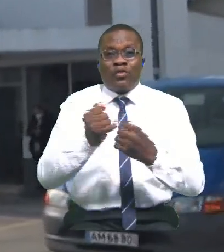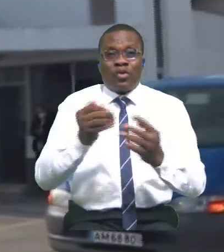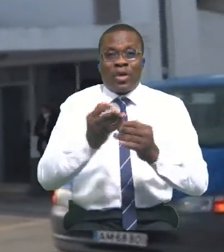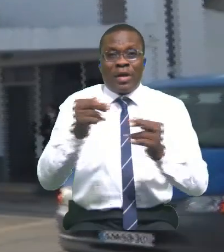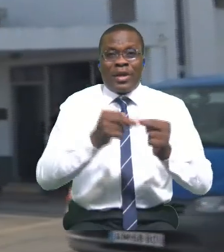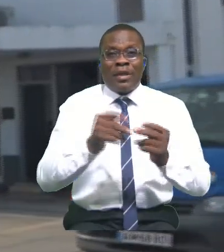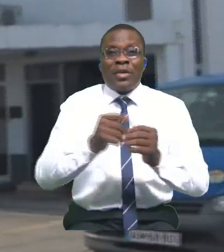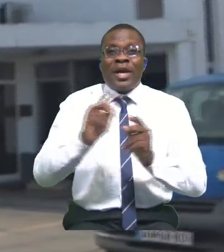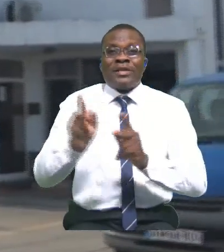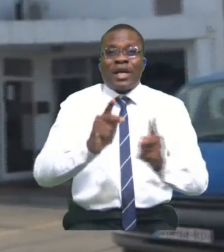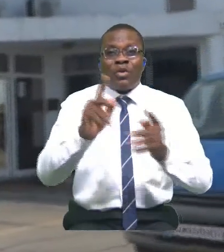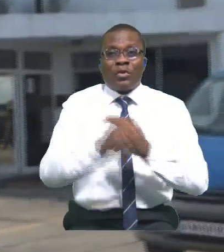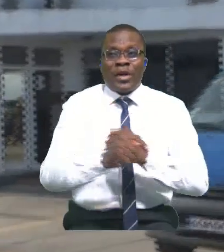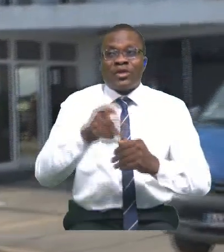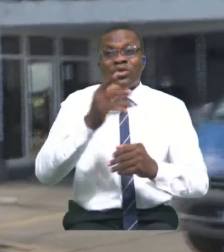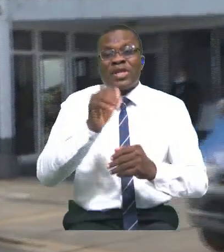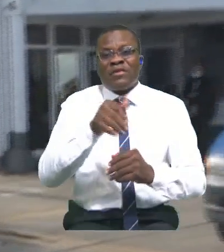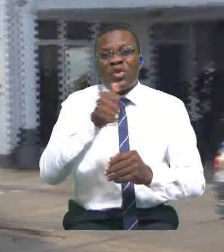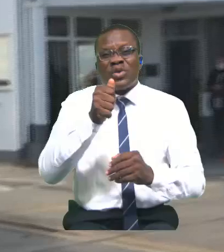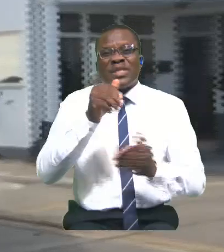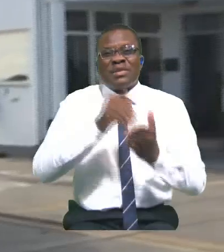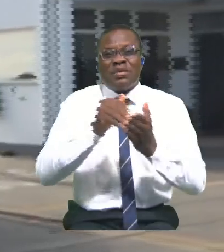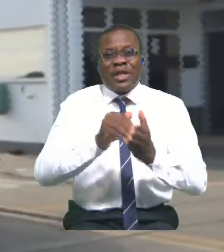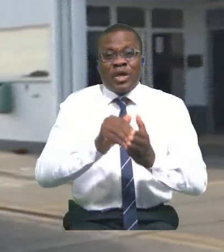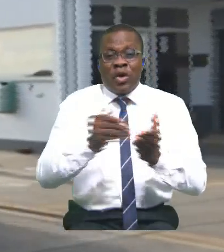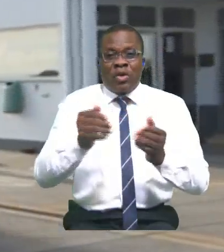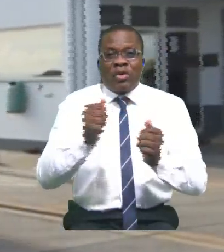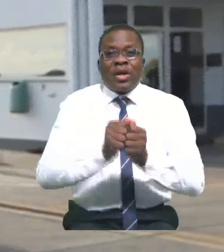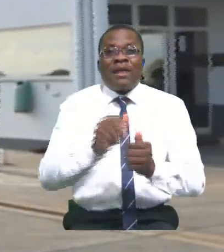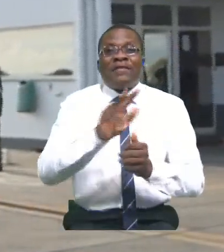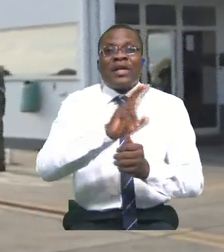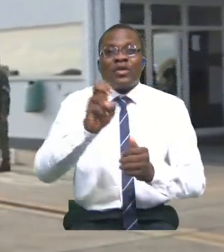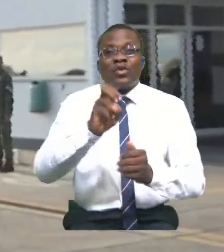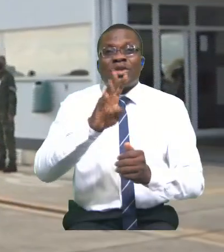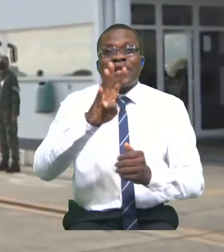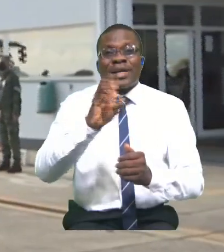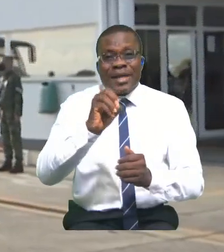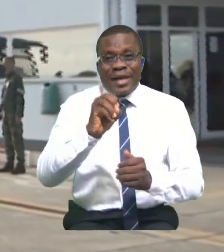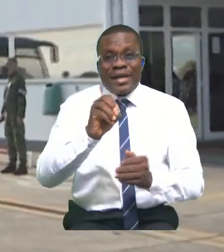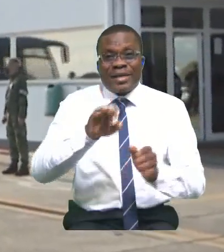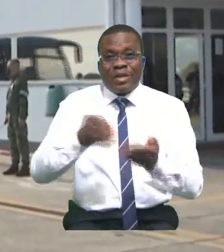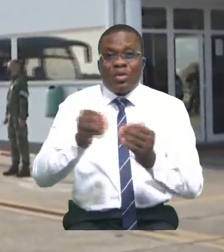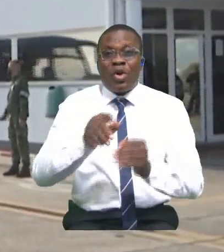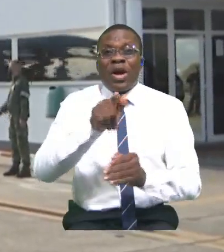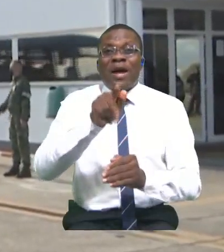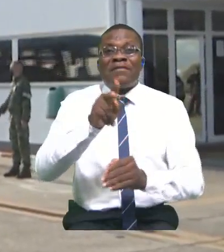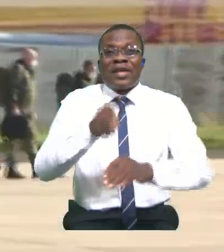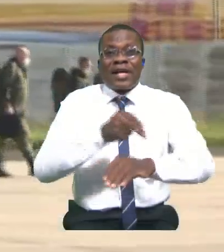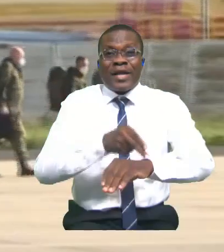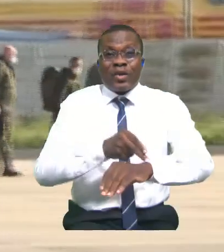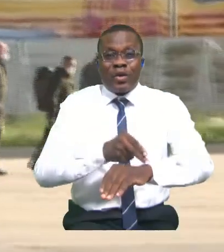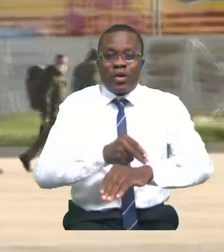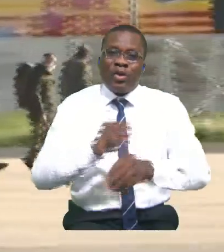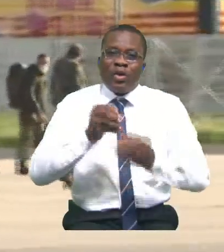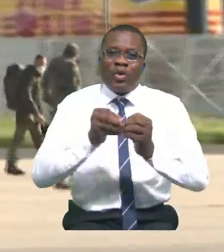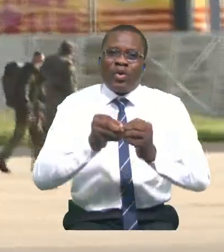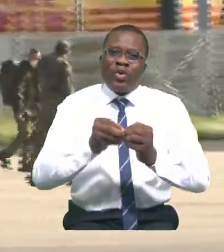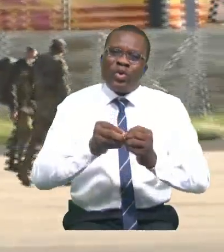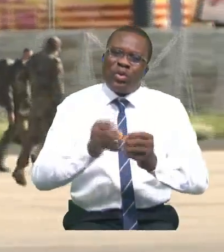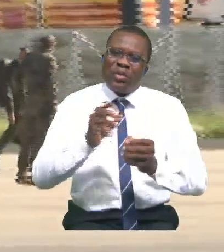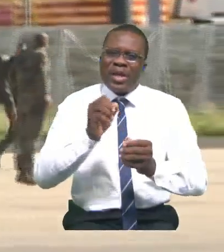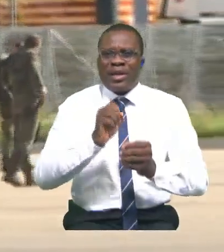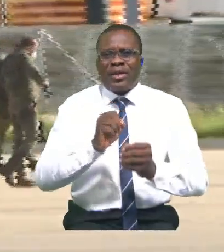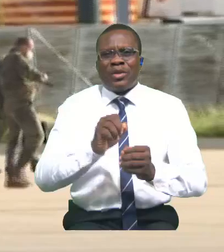rapport à sa population d'environ 10 millions d'habitants avec 240 décès en 24 heures le bilan total de la pandémie s'élève